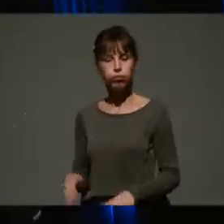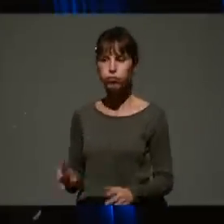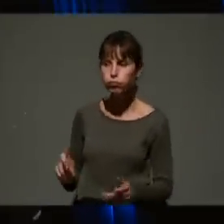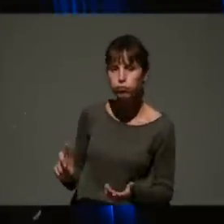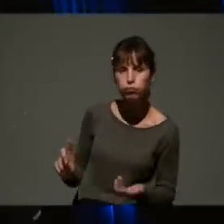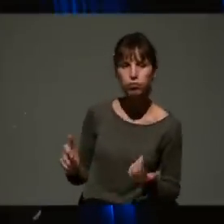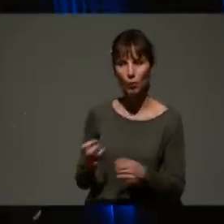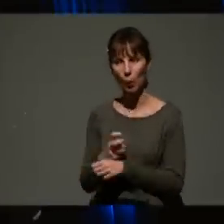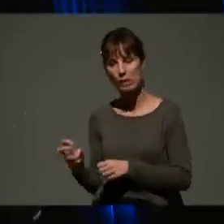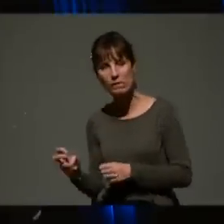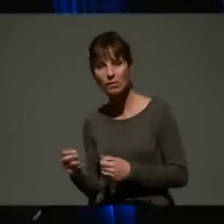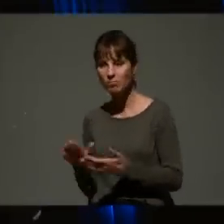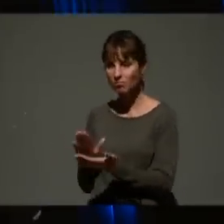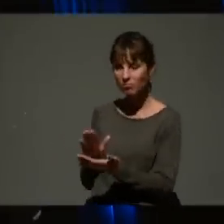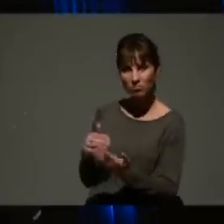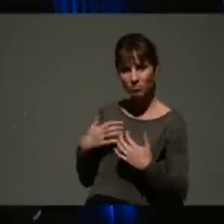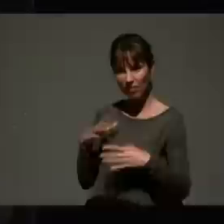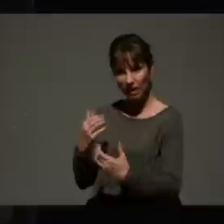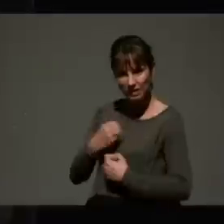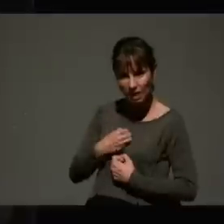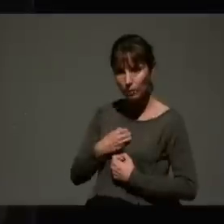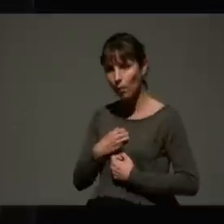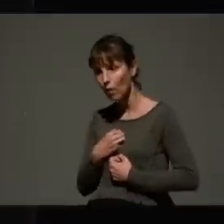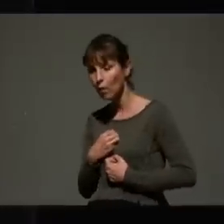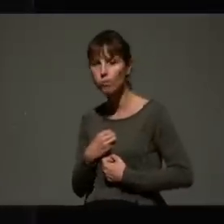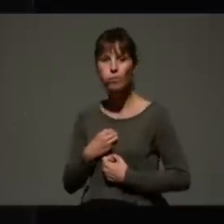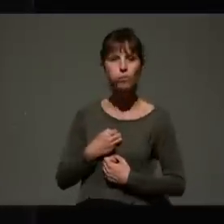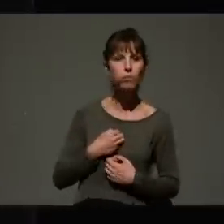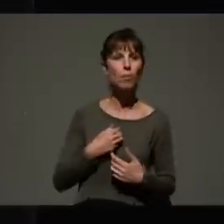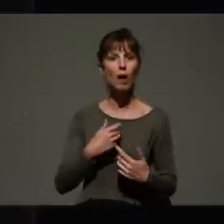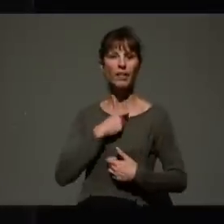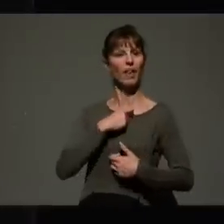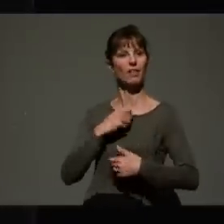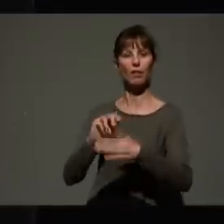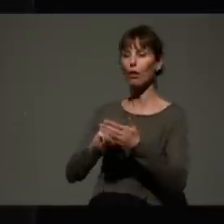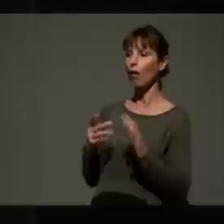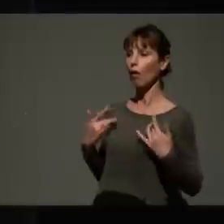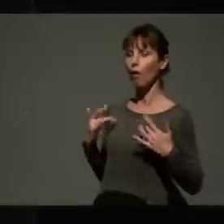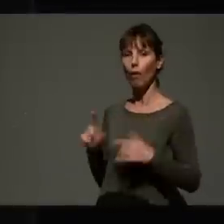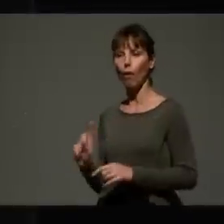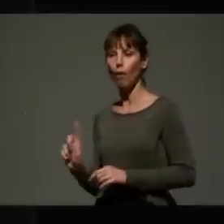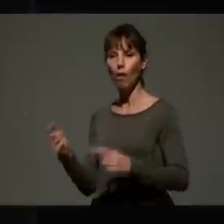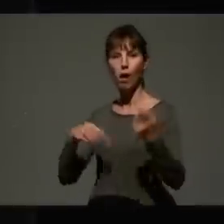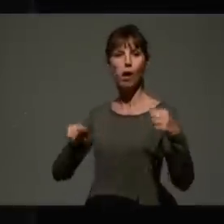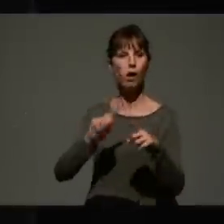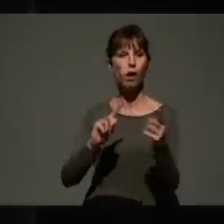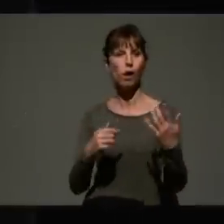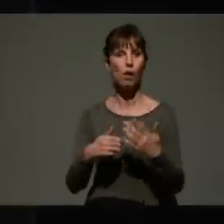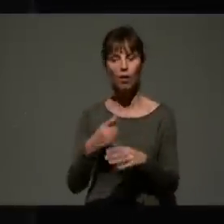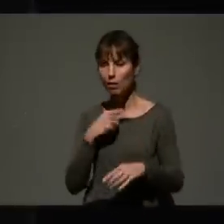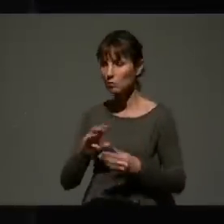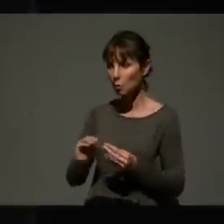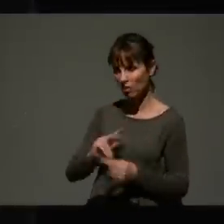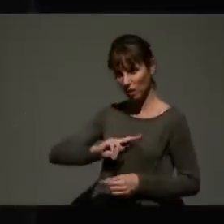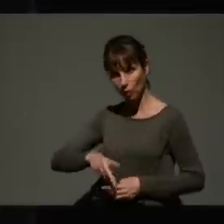peut y avoir potentiellement un risque ? Je ne vais pas avoir des pépins. Le cadre technique dit que je ne suis pas là pour ça. Je simplifie, mais c'est quand même un petit peu ça. Est-ce que les assurances